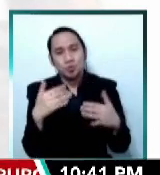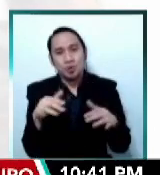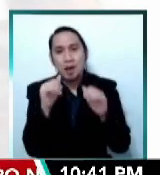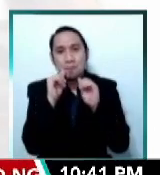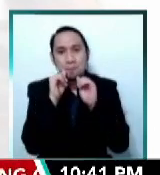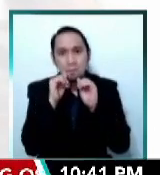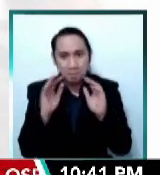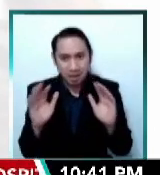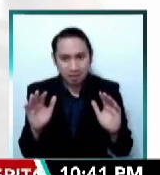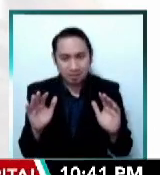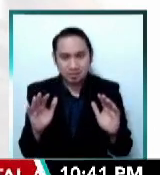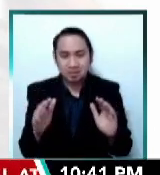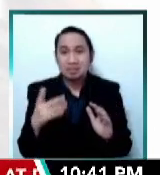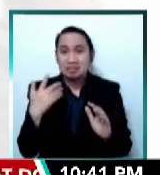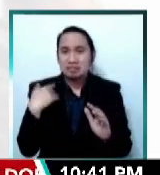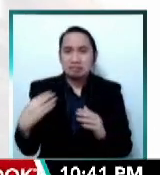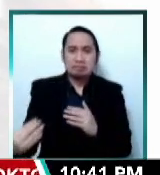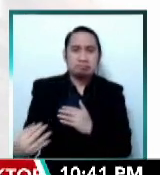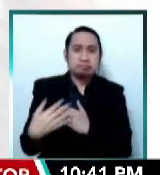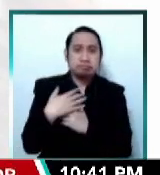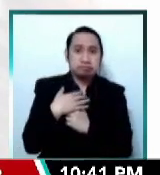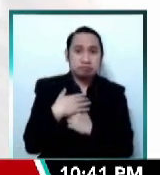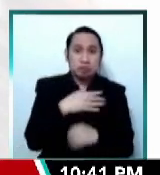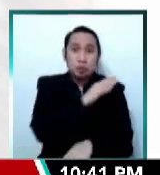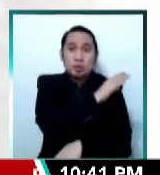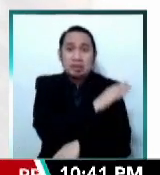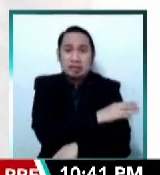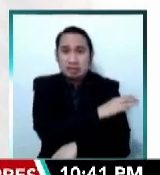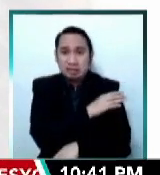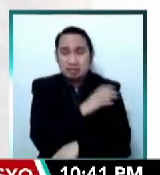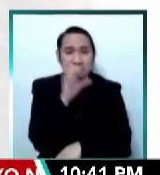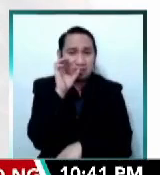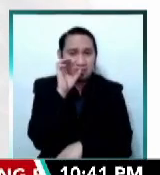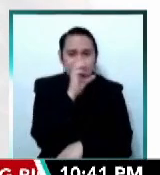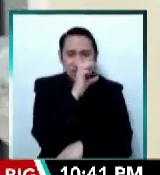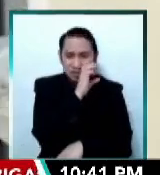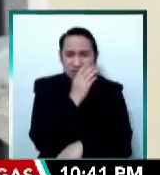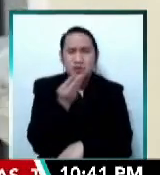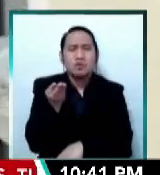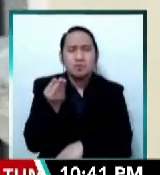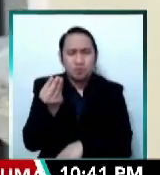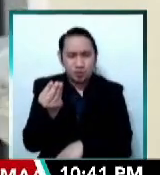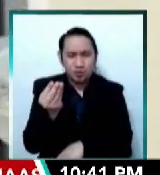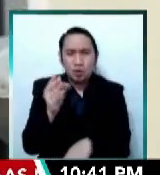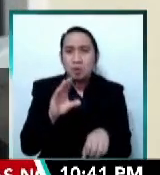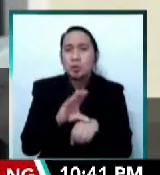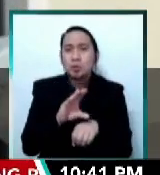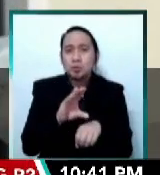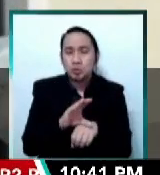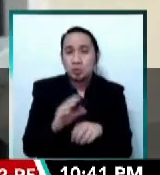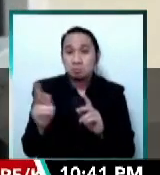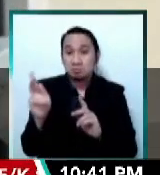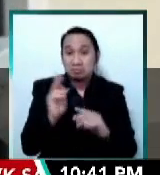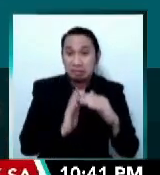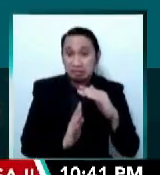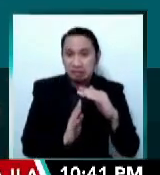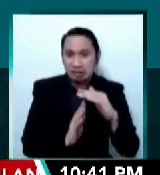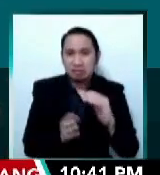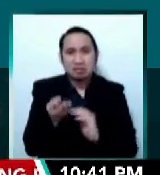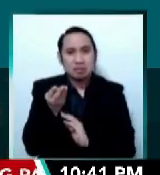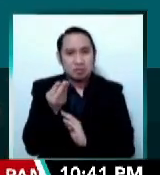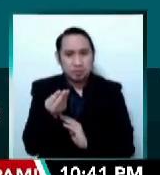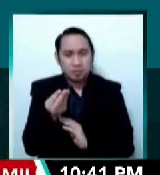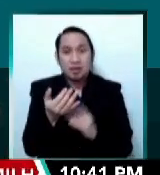ng pandemya ang clinic hours at iilan na lang din ang mga nagpapakonsulta. Yung extra time na yon dito ko ginugugol